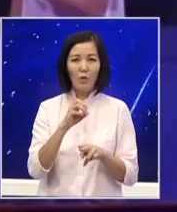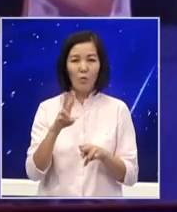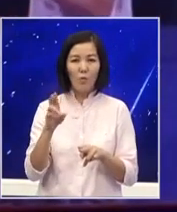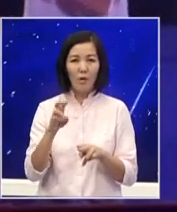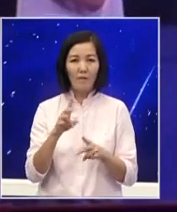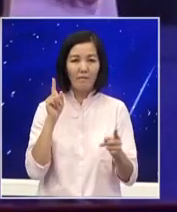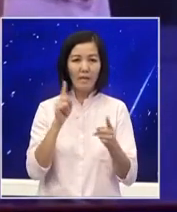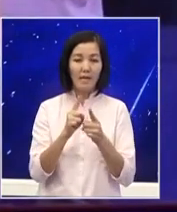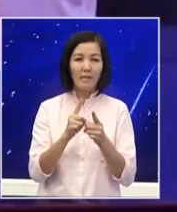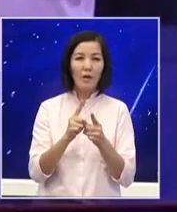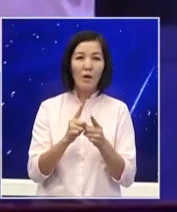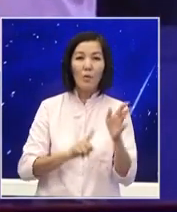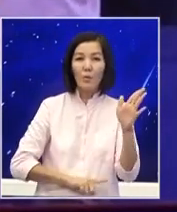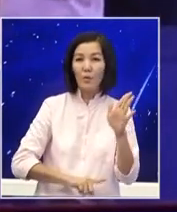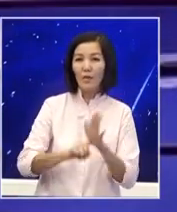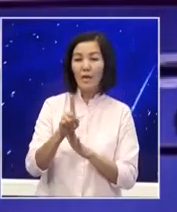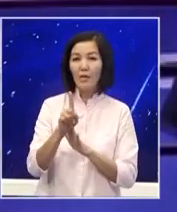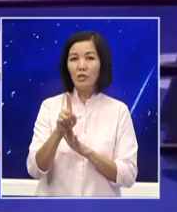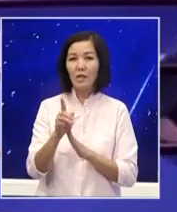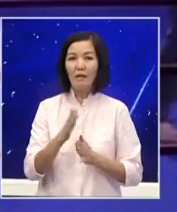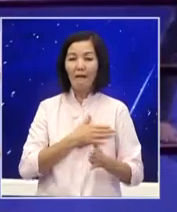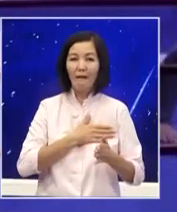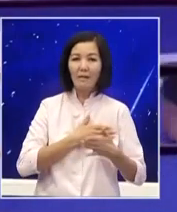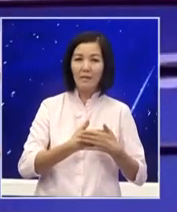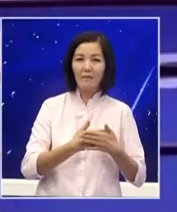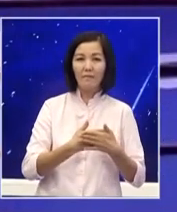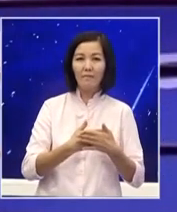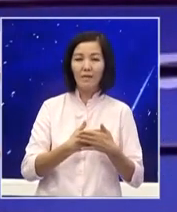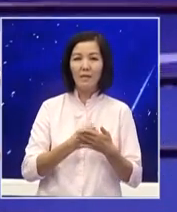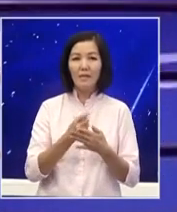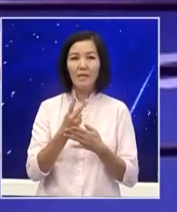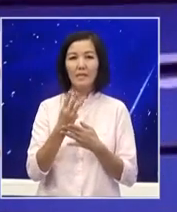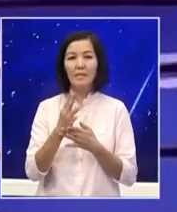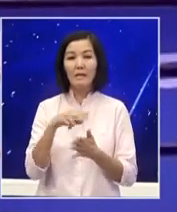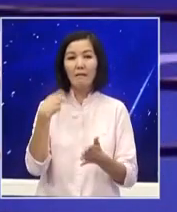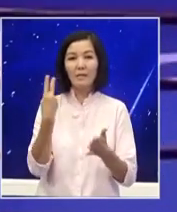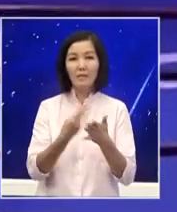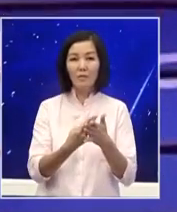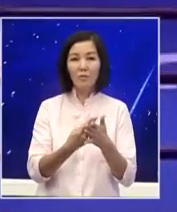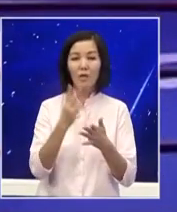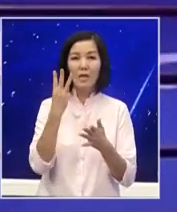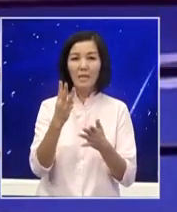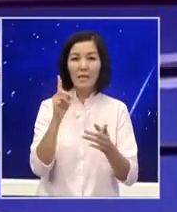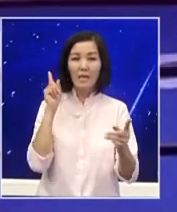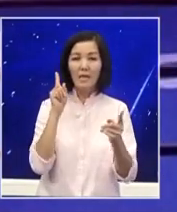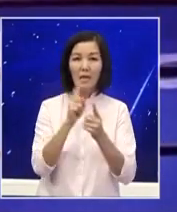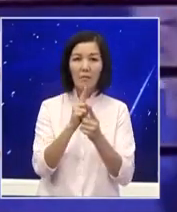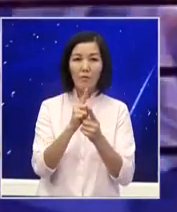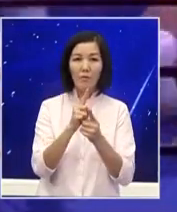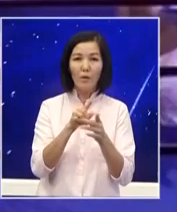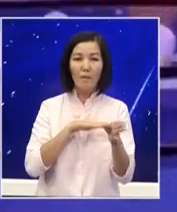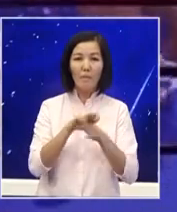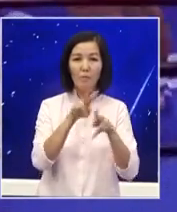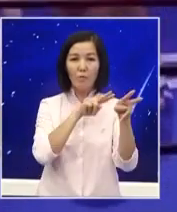начала агрессивно вести поединок и уже через несколько секунд соперник оказался в нокдауне три раунда прошли под полным контролем и